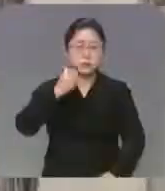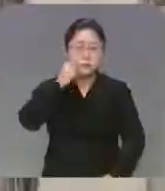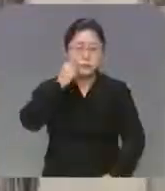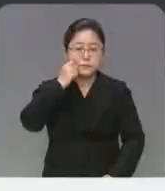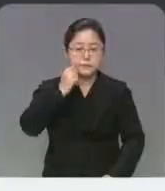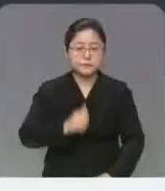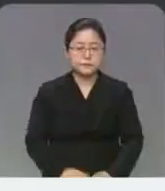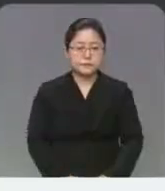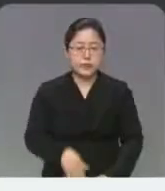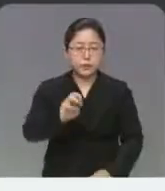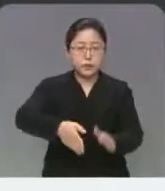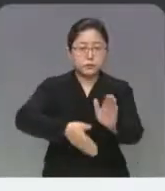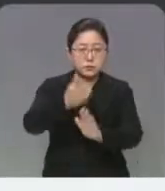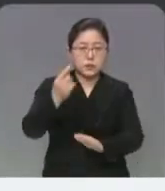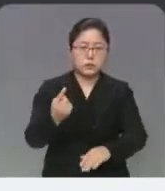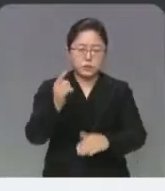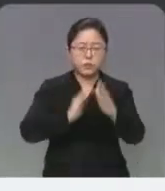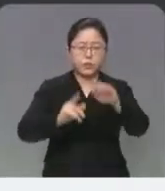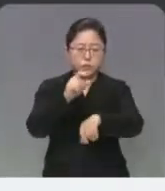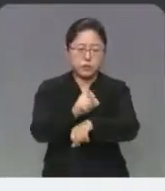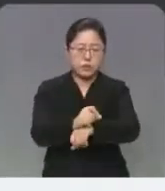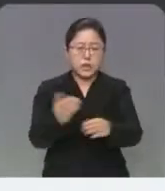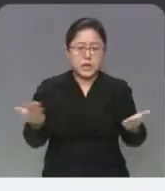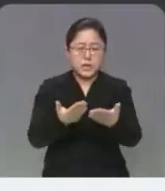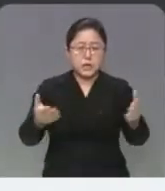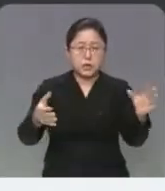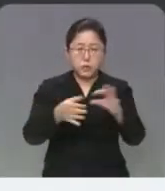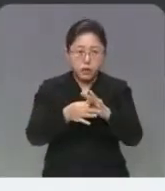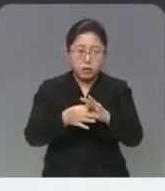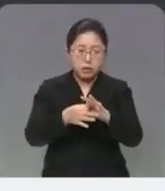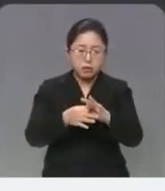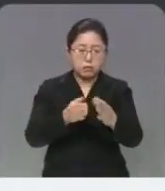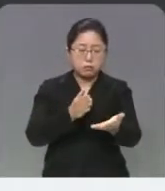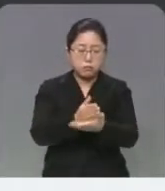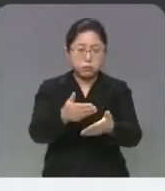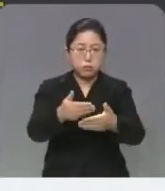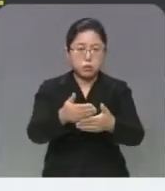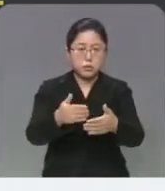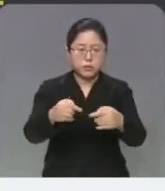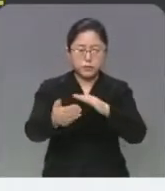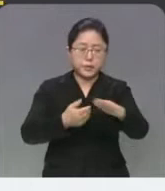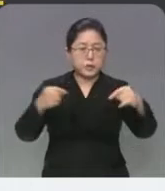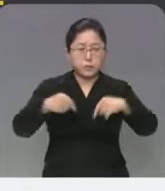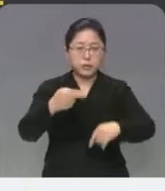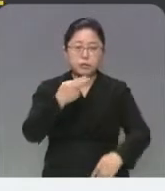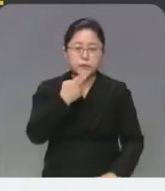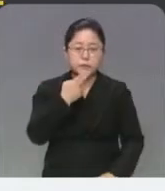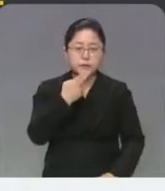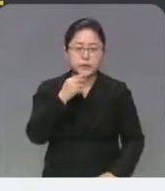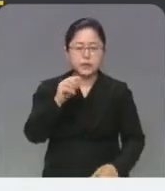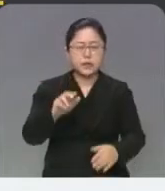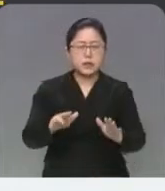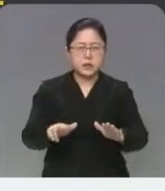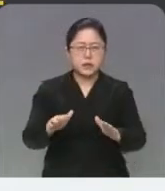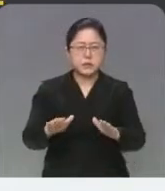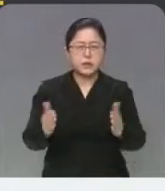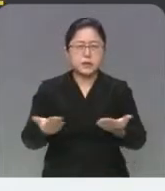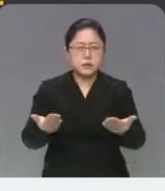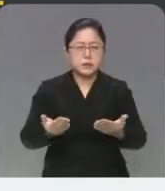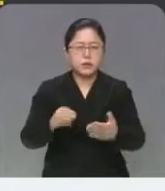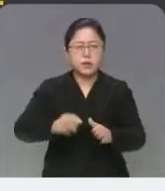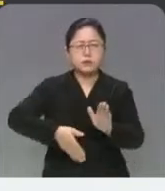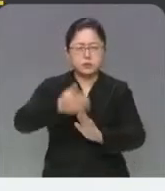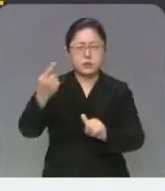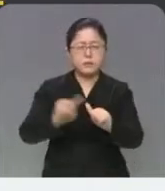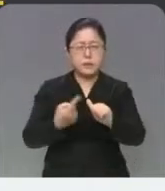못했습니다. 광주시의 한 고위 간부는 업무 관련성이 높은 부서와도 사전 논의가 없었다며 이번 일은 광주시가